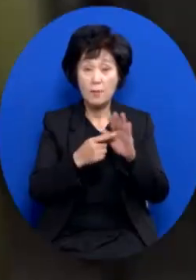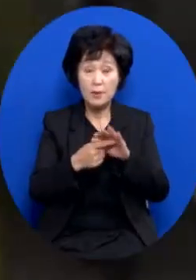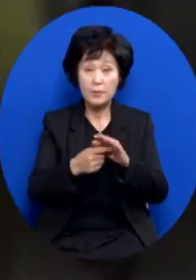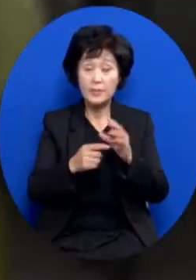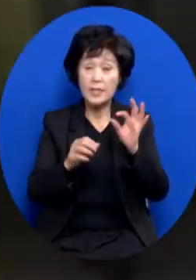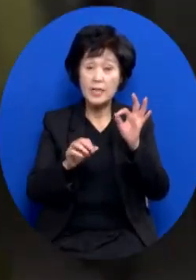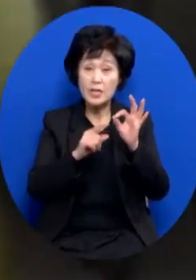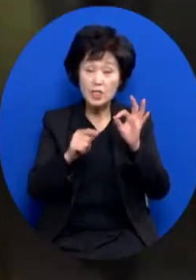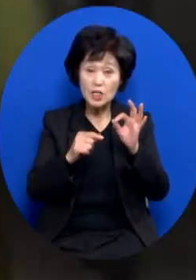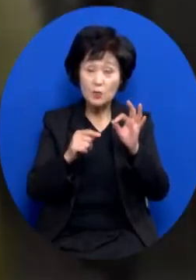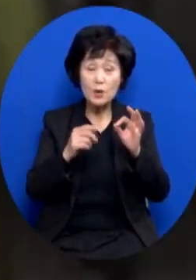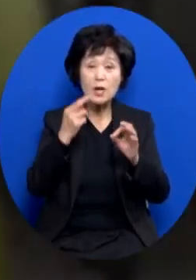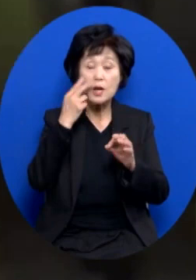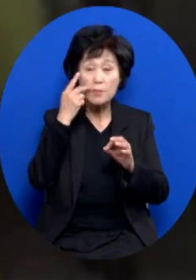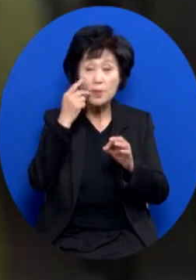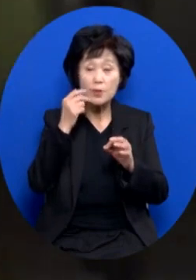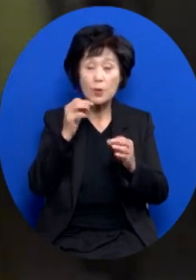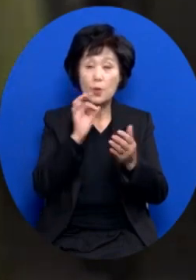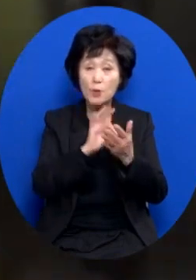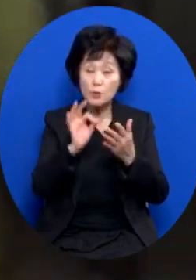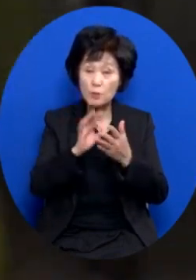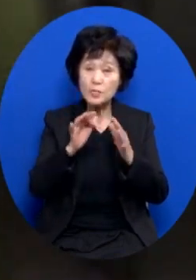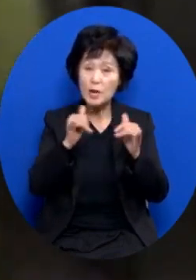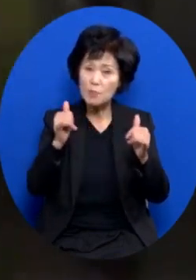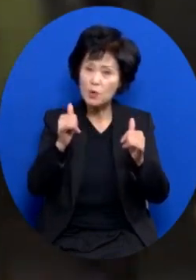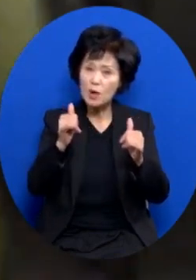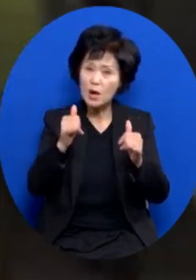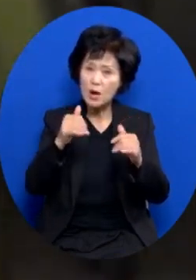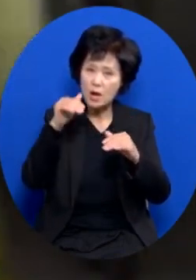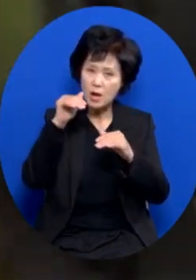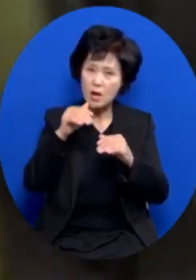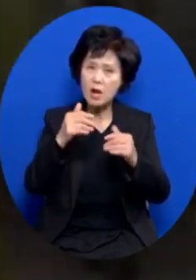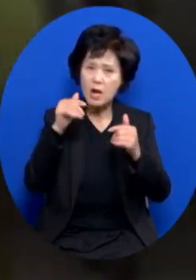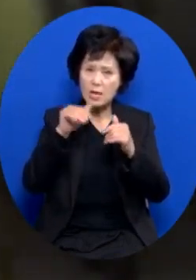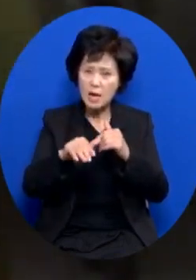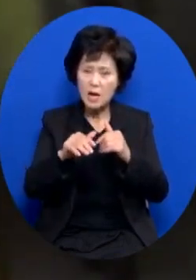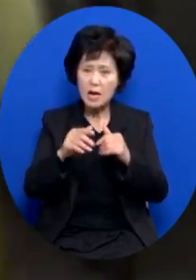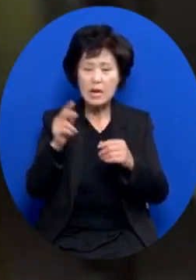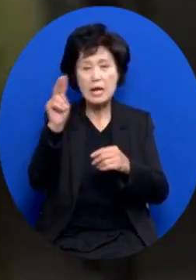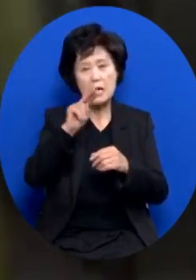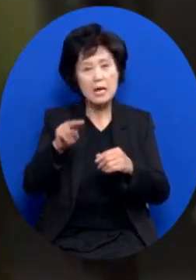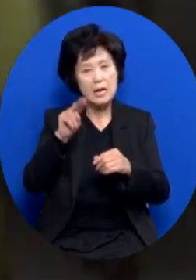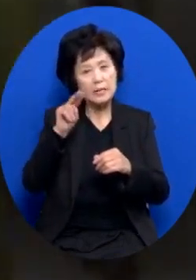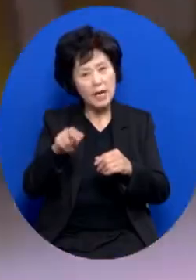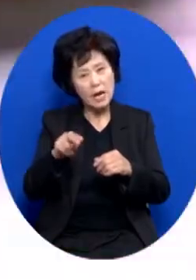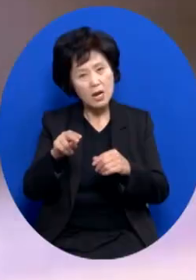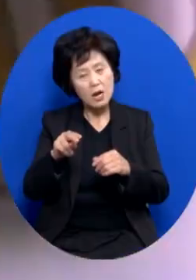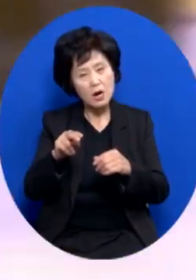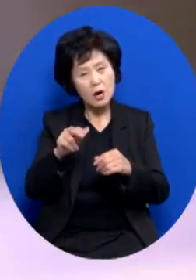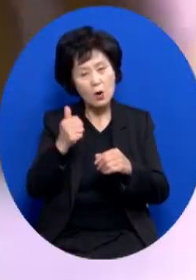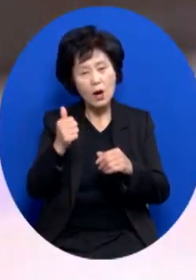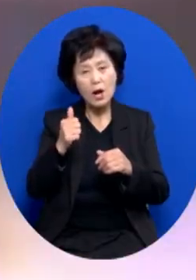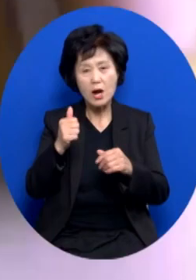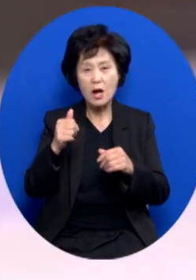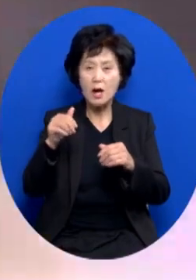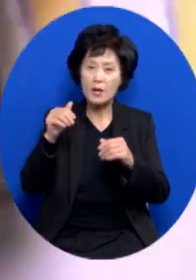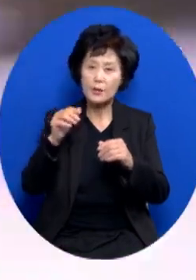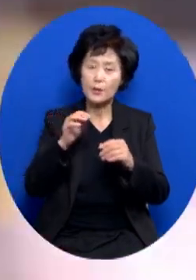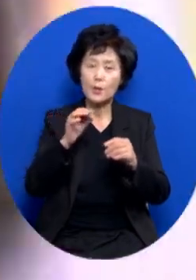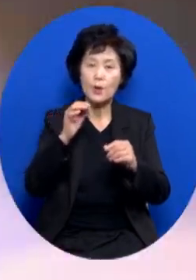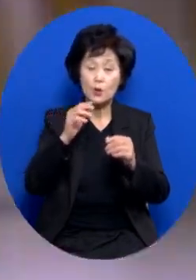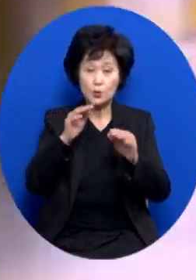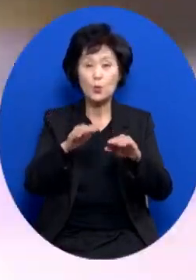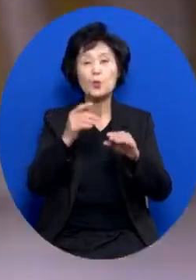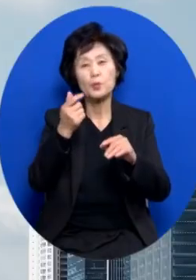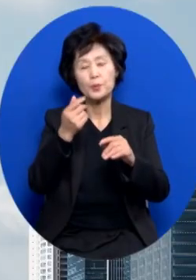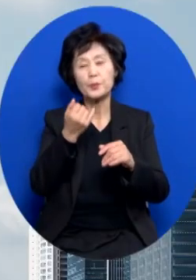미국 소비자 물가지수 상승률이 예상보다 낮게 나오면서 달러화 초강세도 당분간 진정될 것이라는 기대감이 커지고